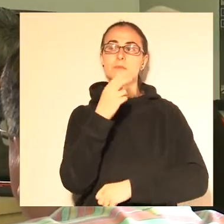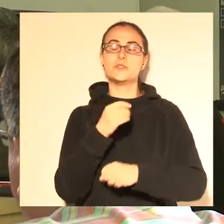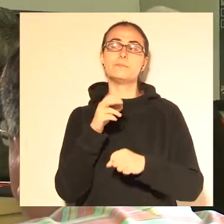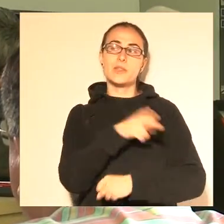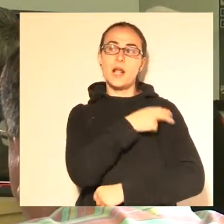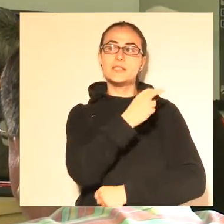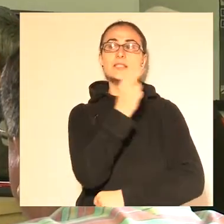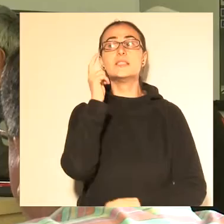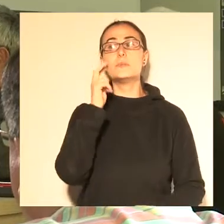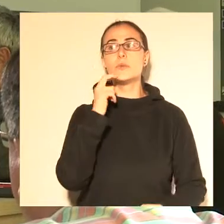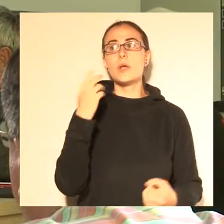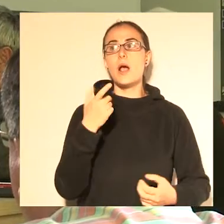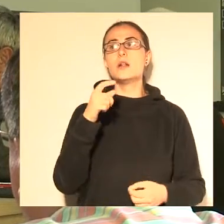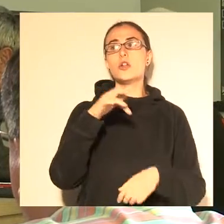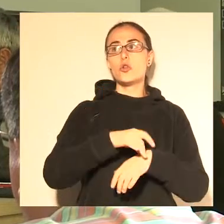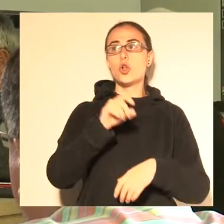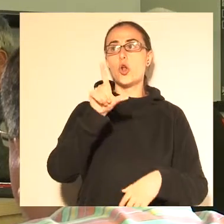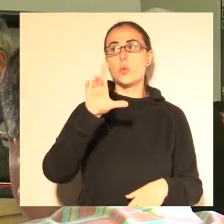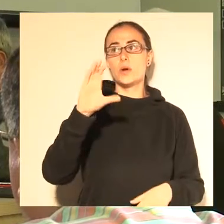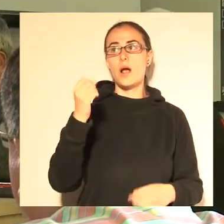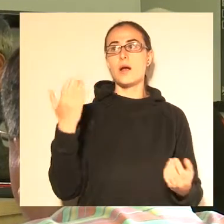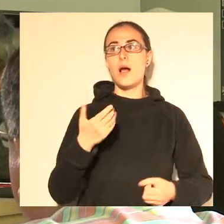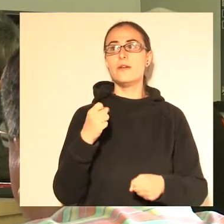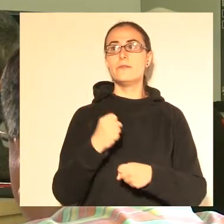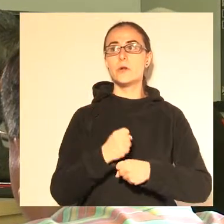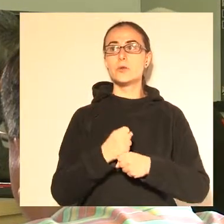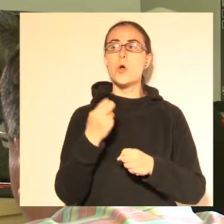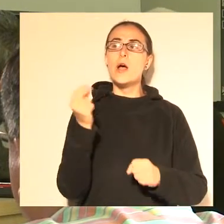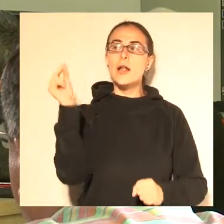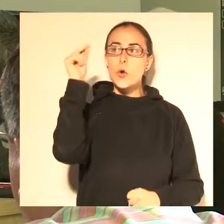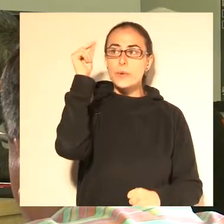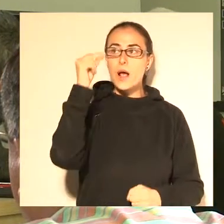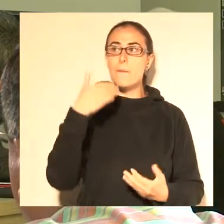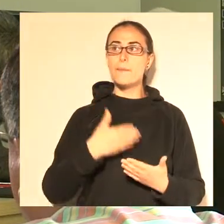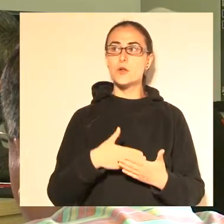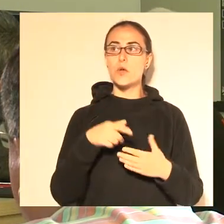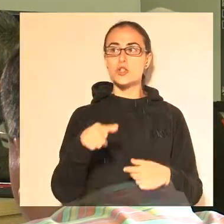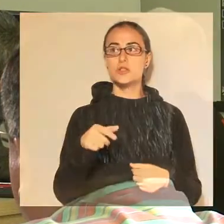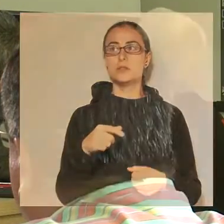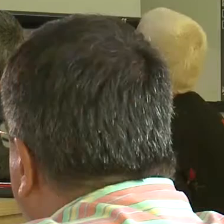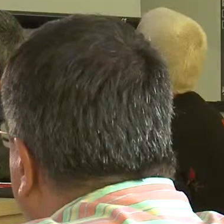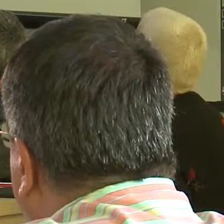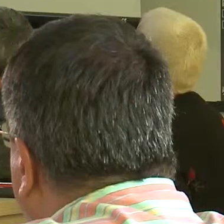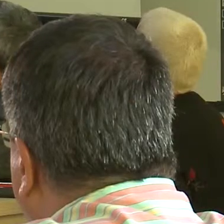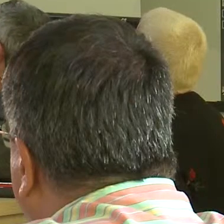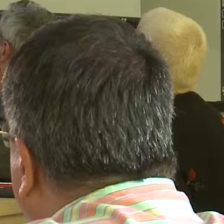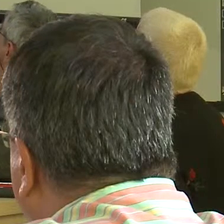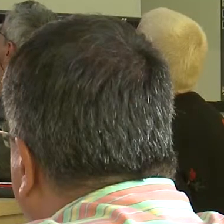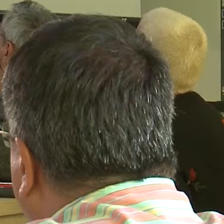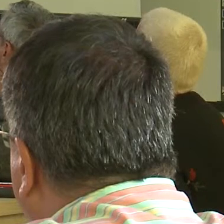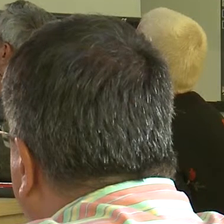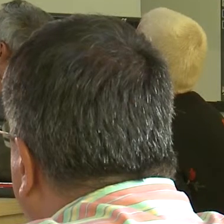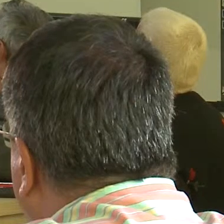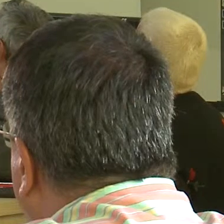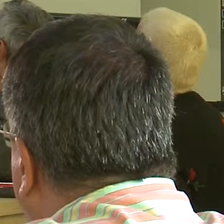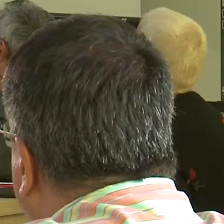doamna doctor Luca unde făcea voita și la noi recuperare bobat Am reușit s o punem pe picioare ea vine la noi de doi ani doi